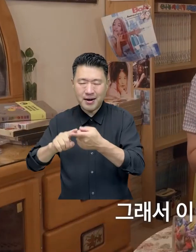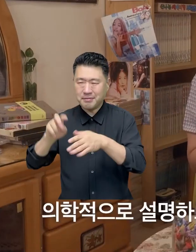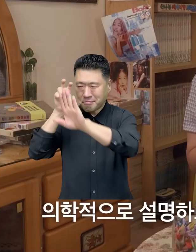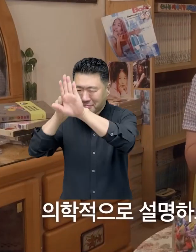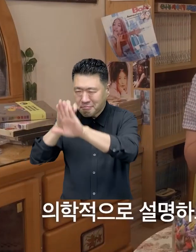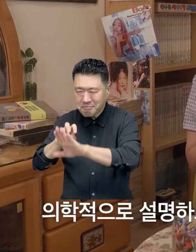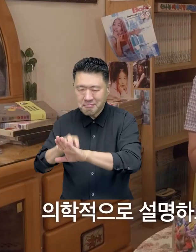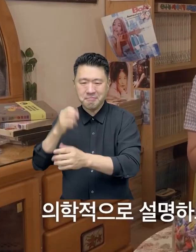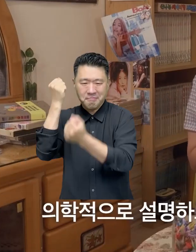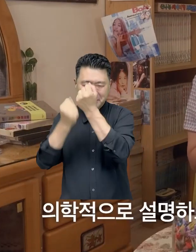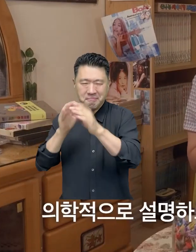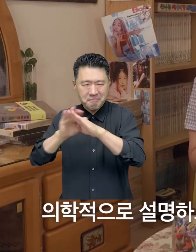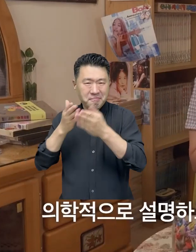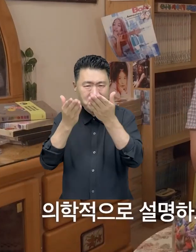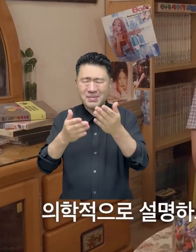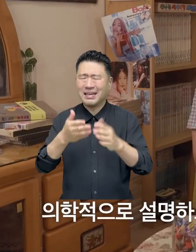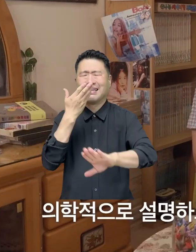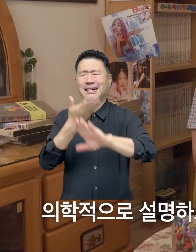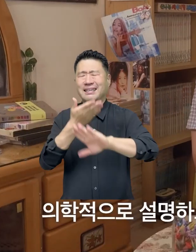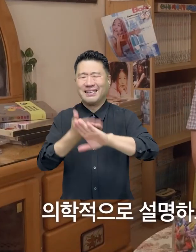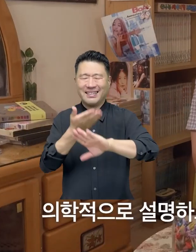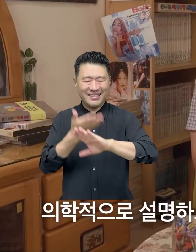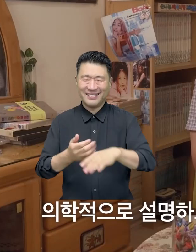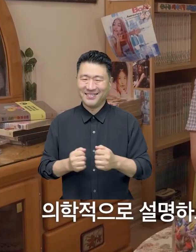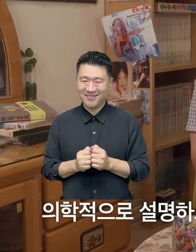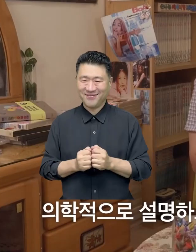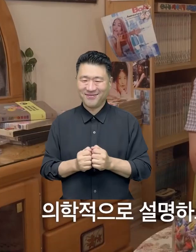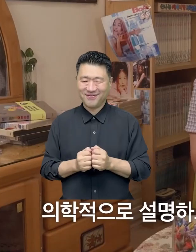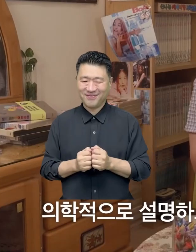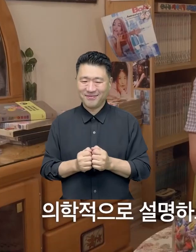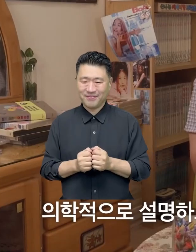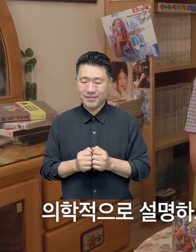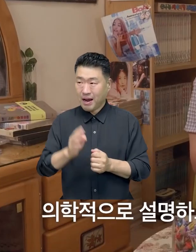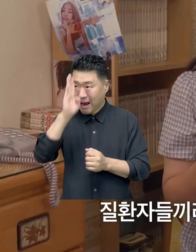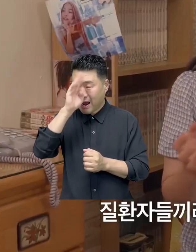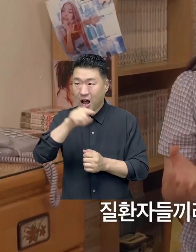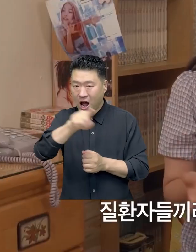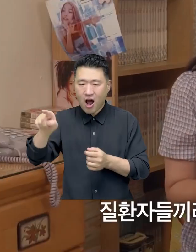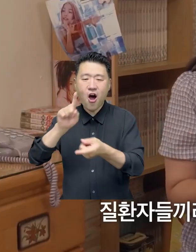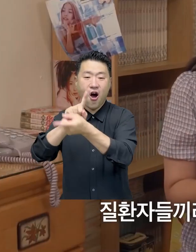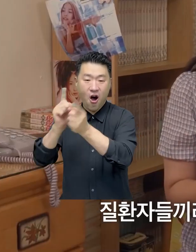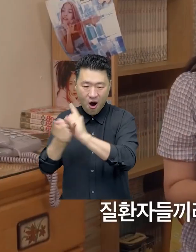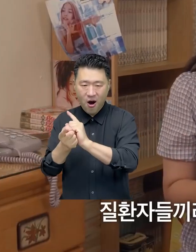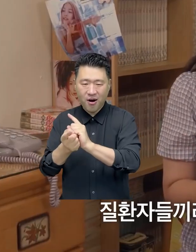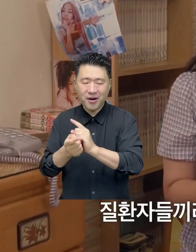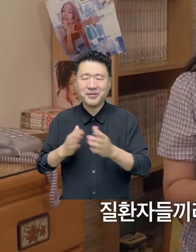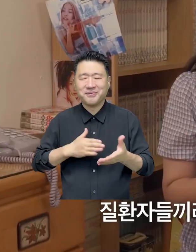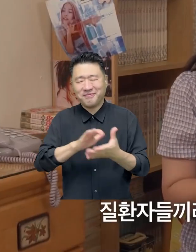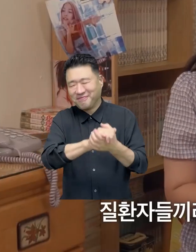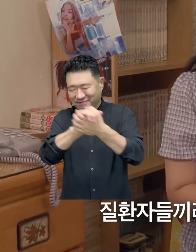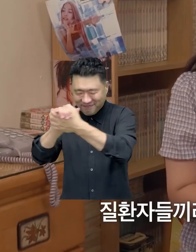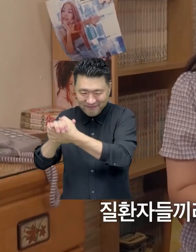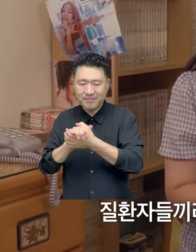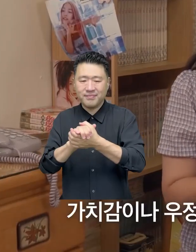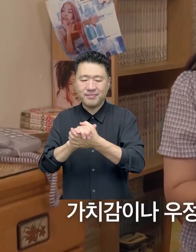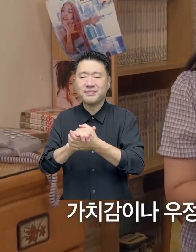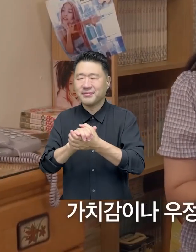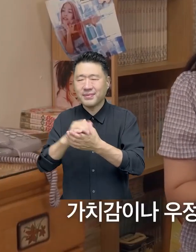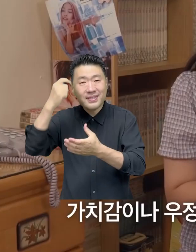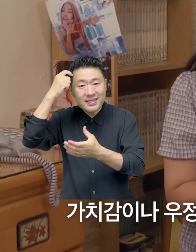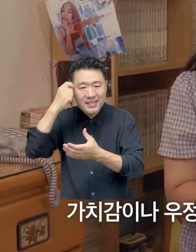질환에 대해서 의학적으로 설명하고 해결법을 드린다 이런 책은 아니지만 질환자들끼리 가질 수 있는